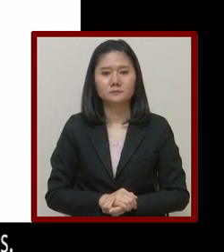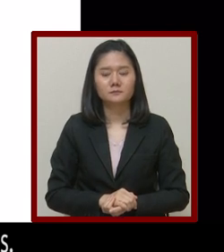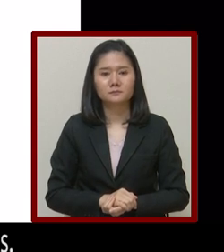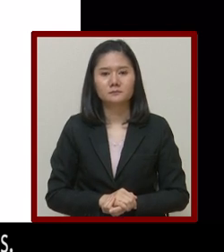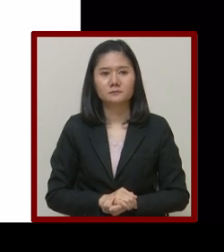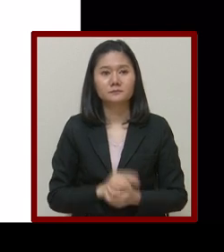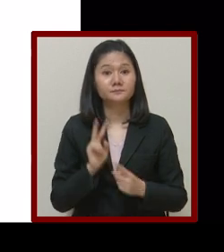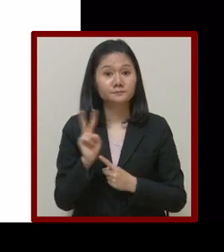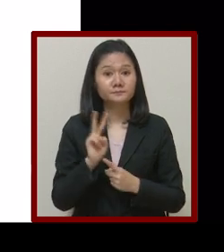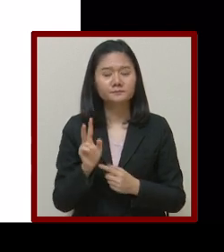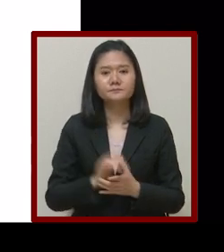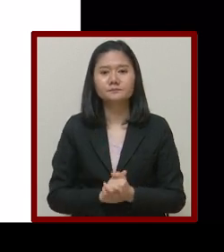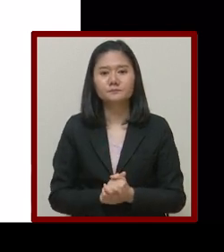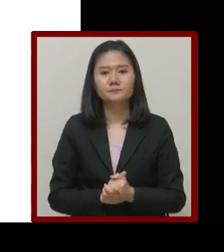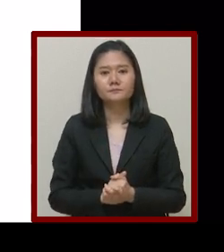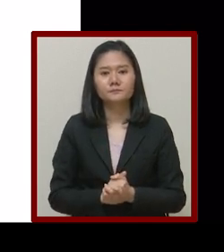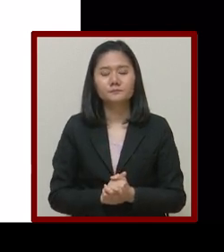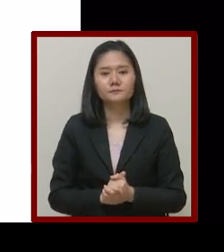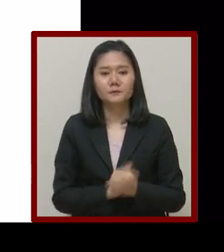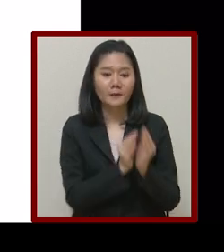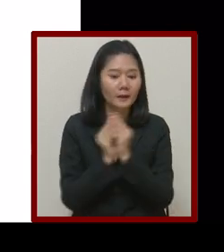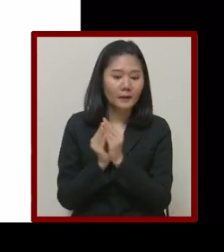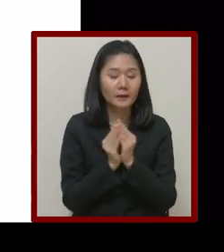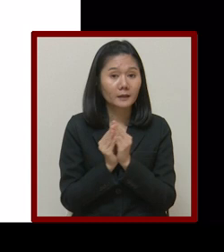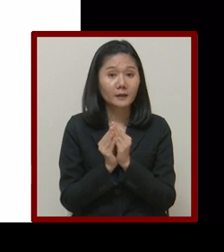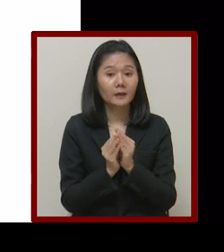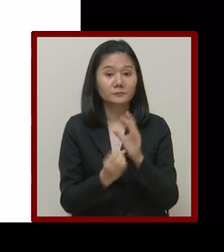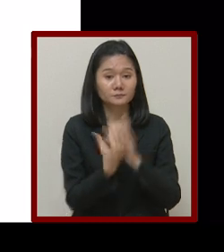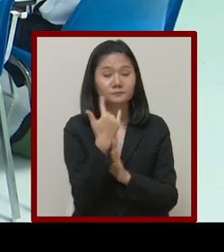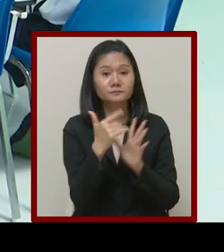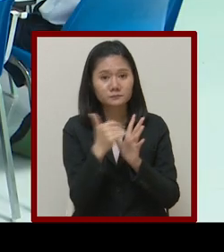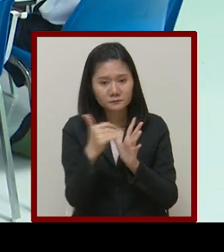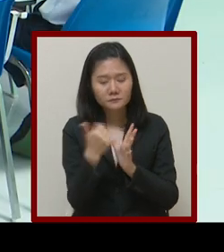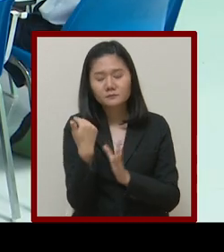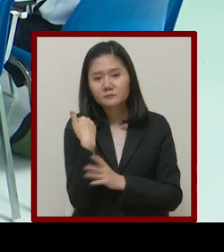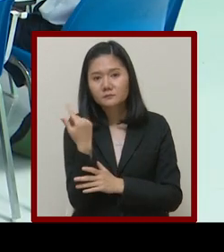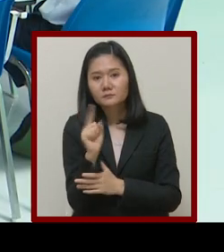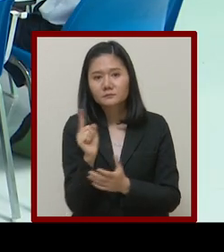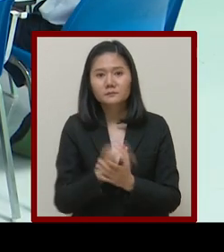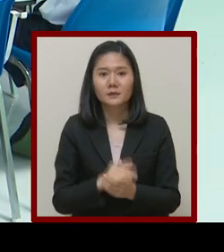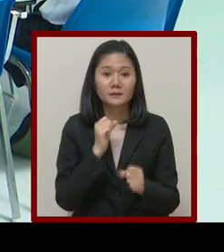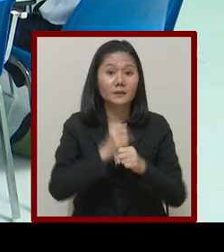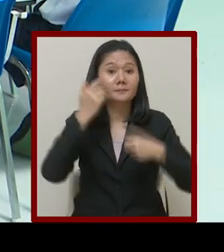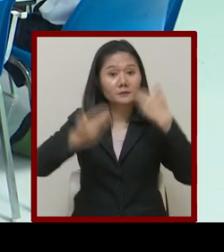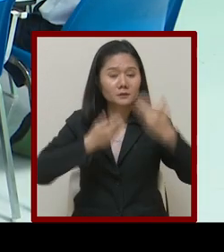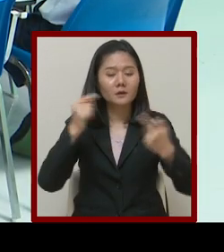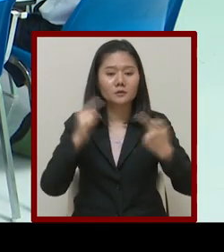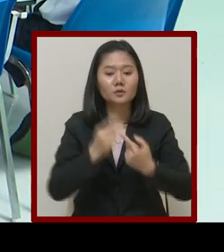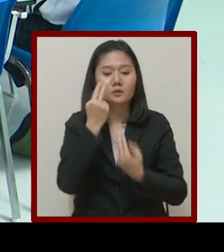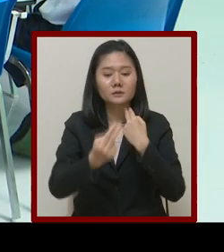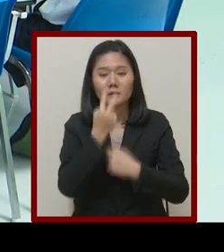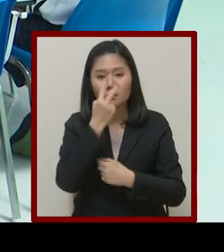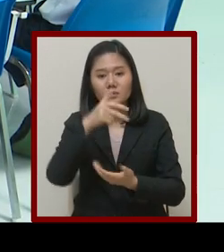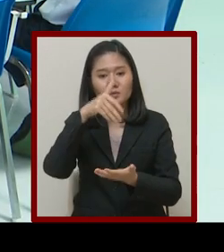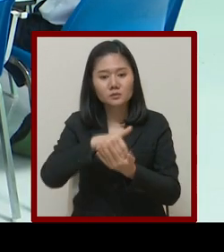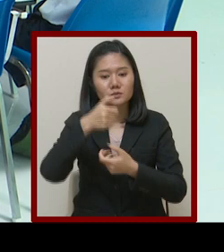ทีนี้ข้อ2นะคะโปรแกรมนำเที่ยวอาหารสมุนไพรเราก็จะต้องทำกิจกรรมในเรื่องของการเยี่ยมชม